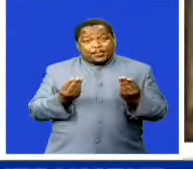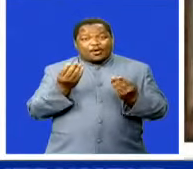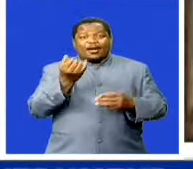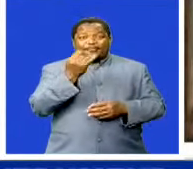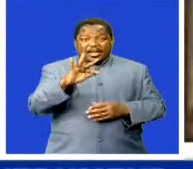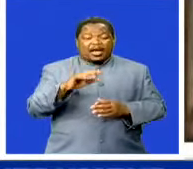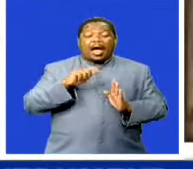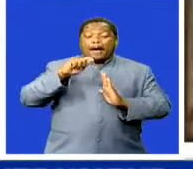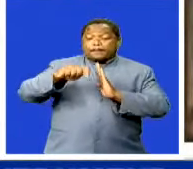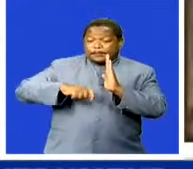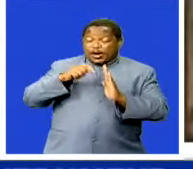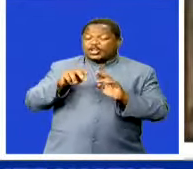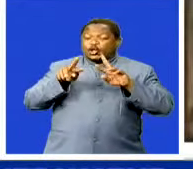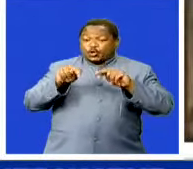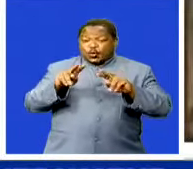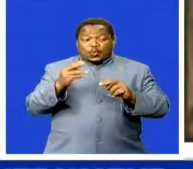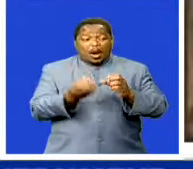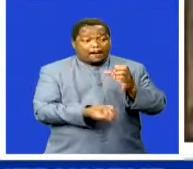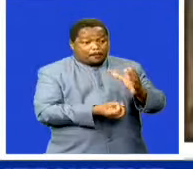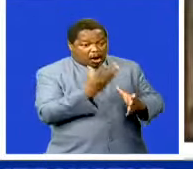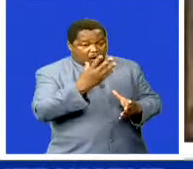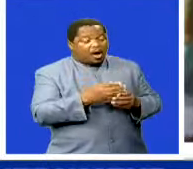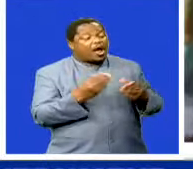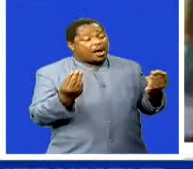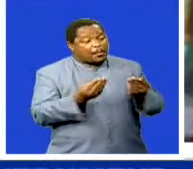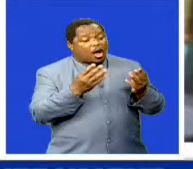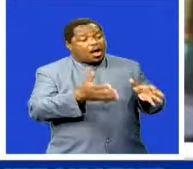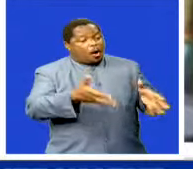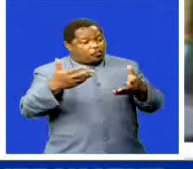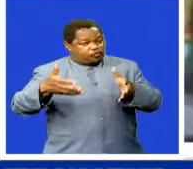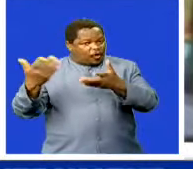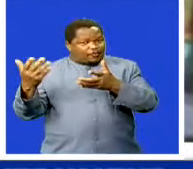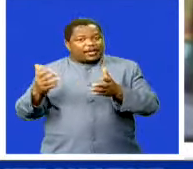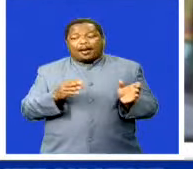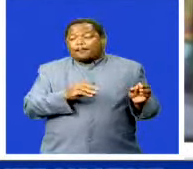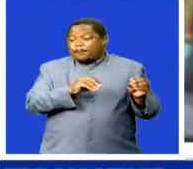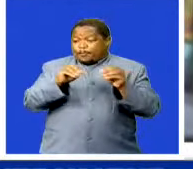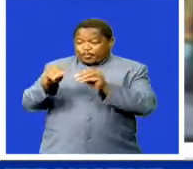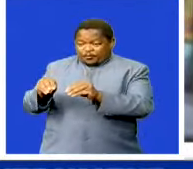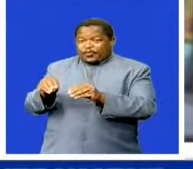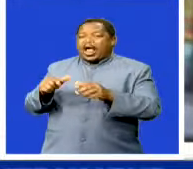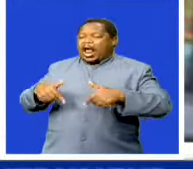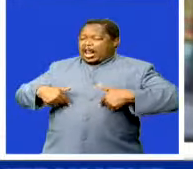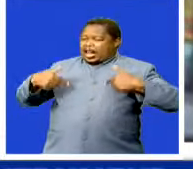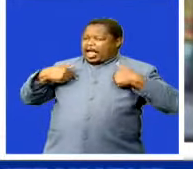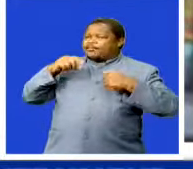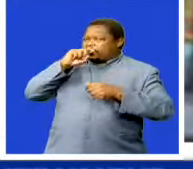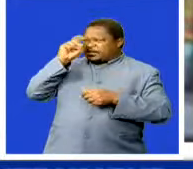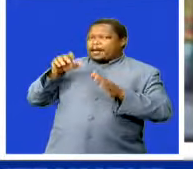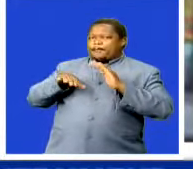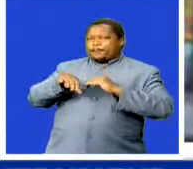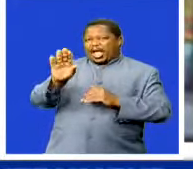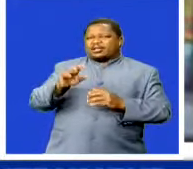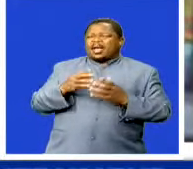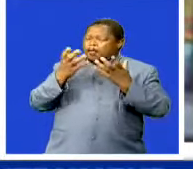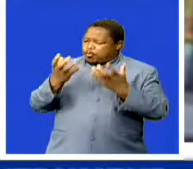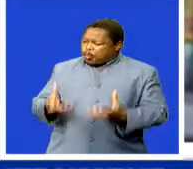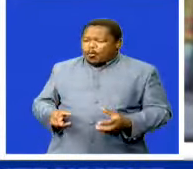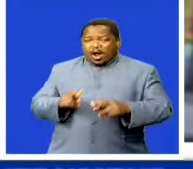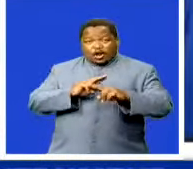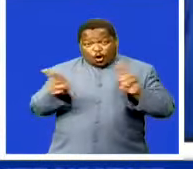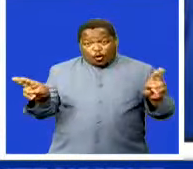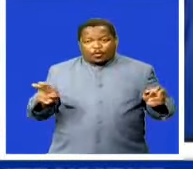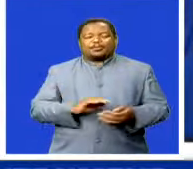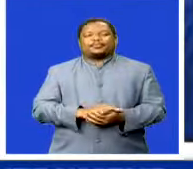iproject leyenta abantu babe worse off than they were before sihlalo walaba labathinzeka nakwakhiwa sikhumulo setindiza